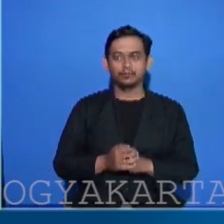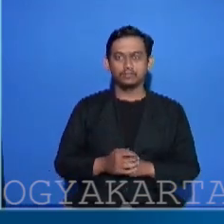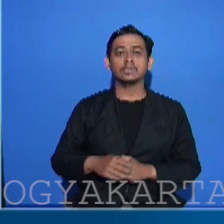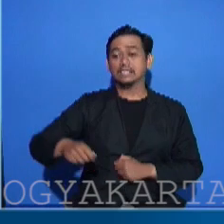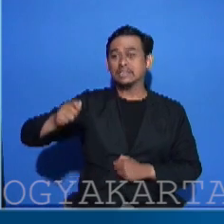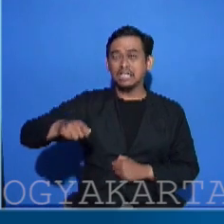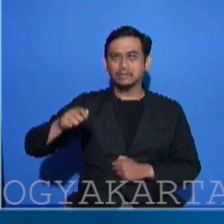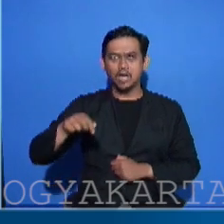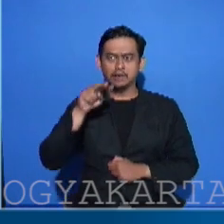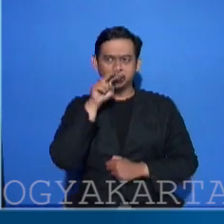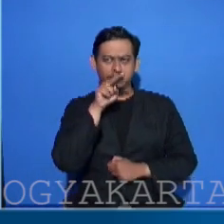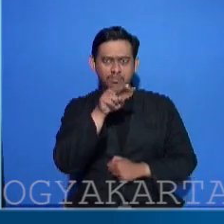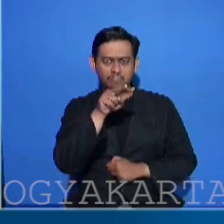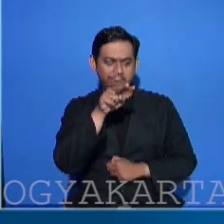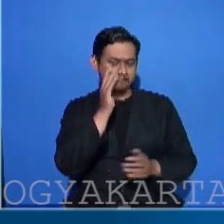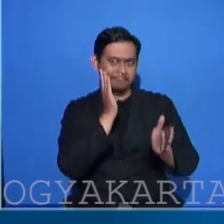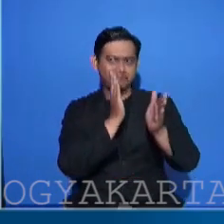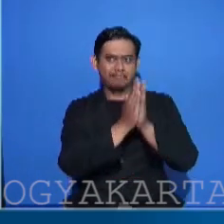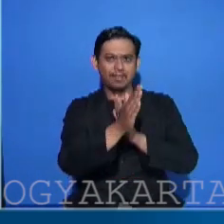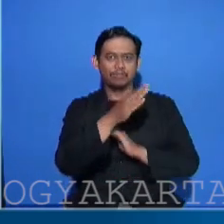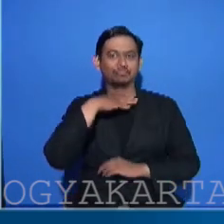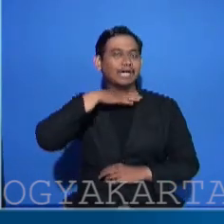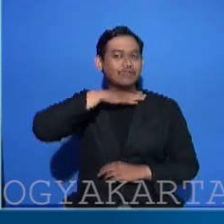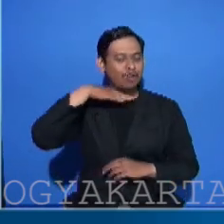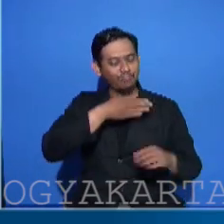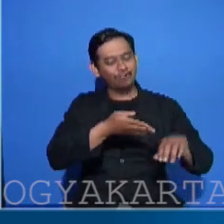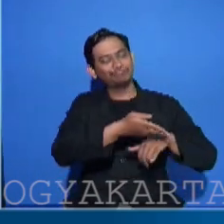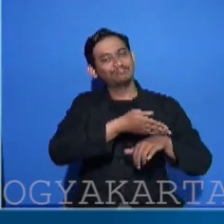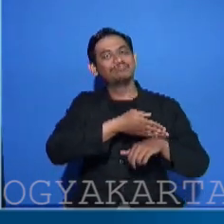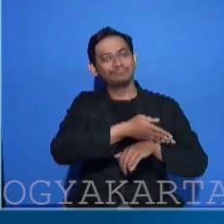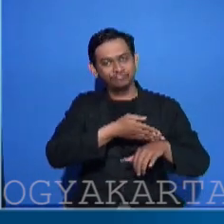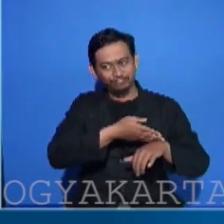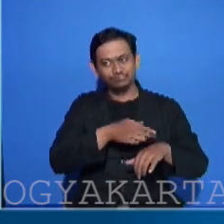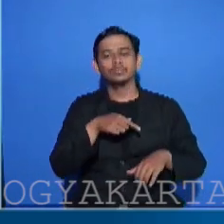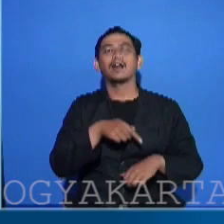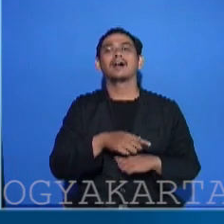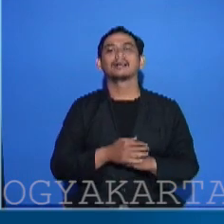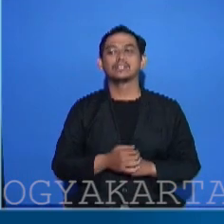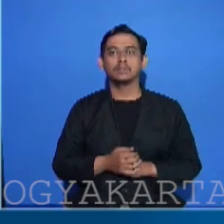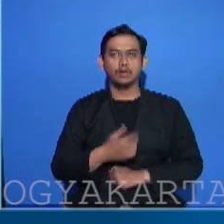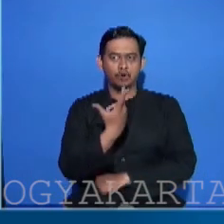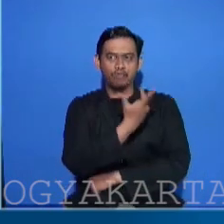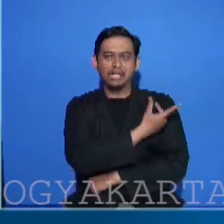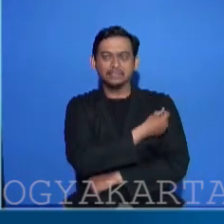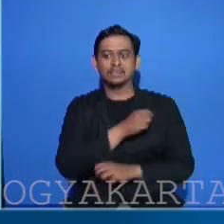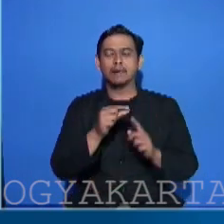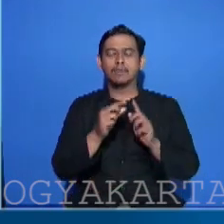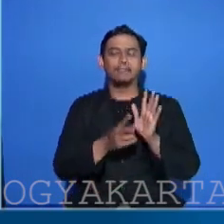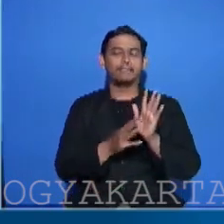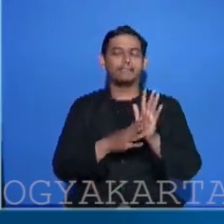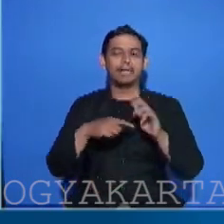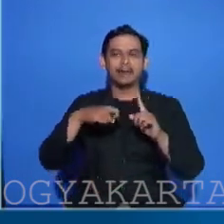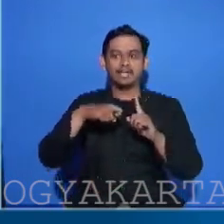langsung rumah pemotongan hewan kandang penggemukan hingga memberi vaksin PMK pada hewan ternak mentahan